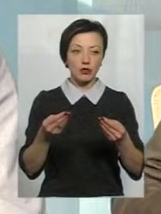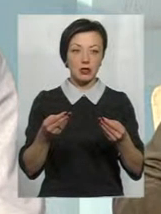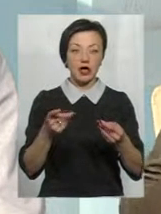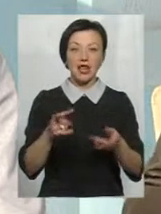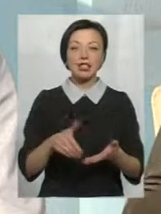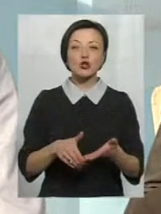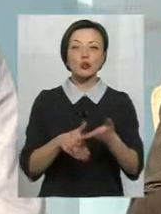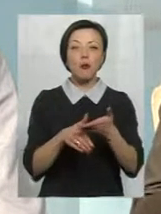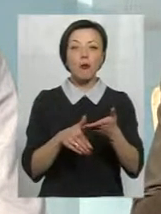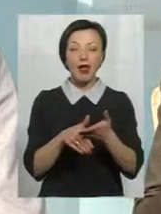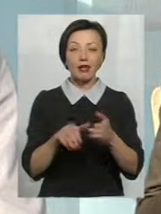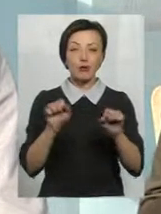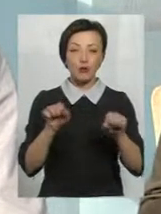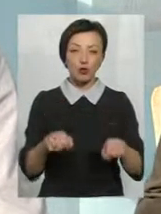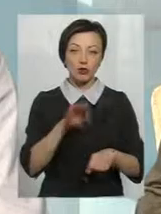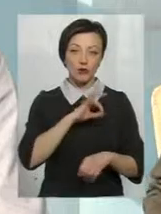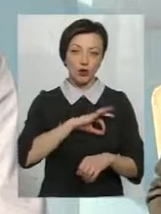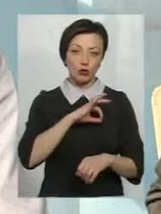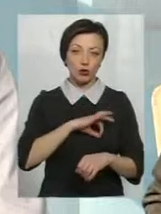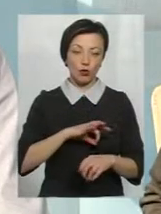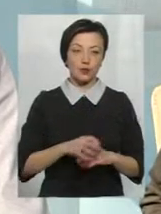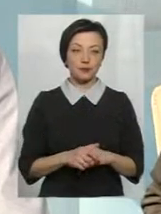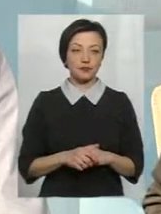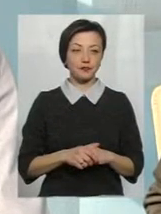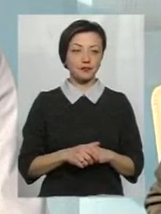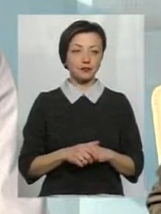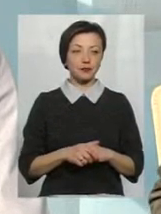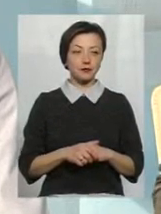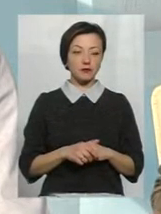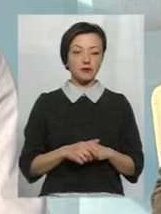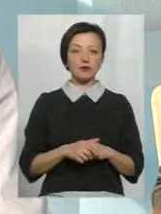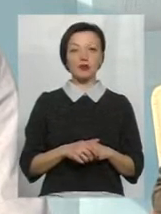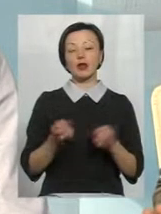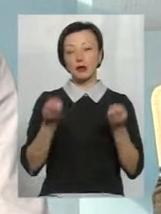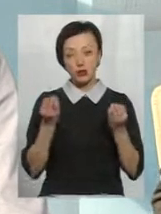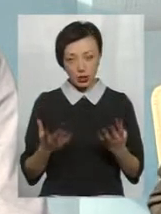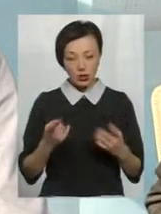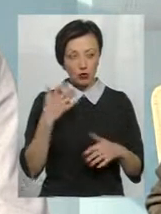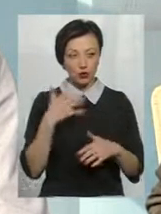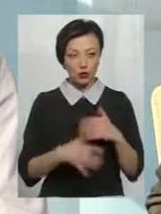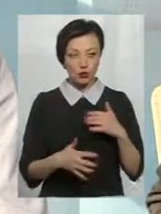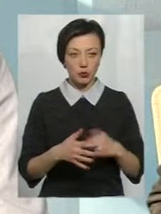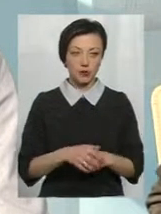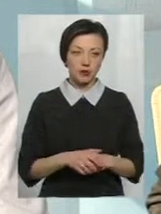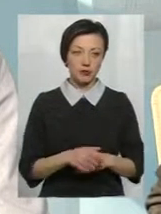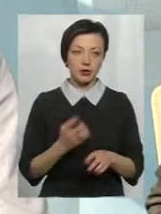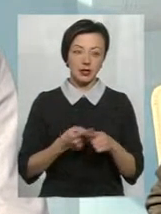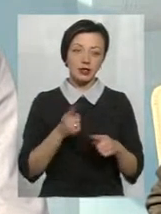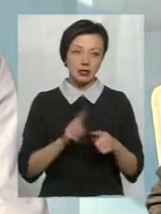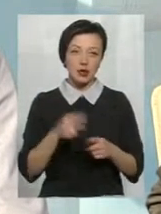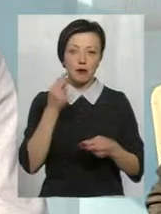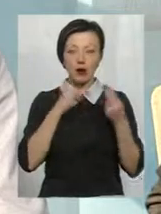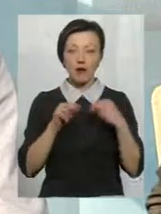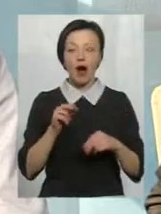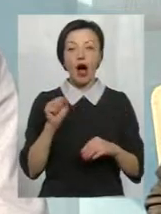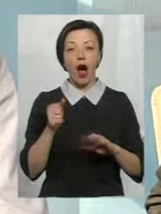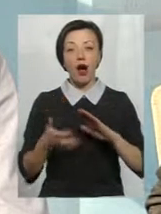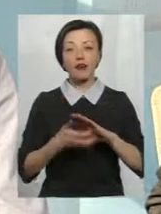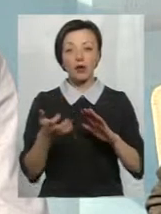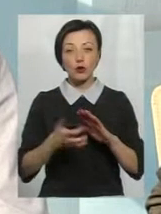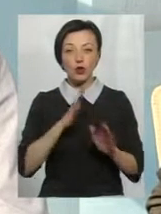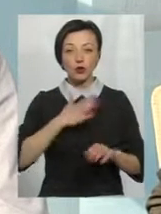інструмент, який вони можуть використовувати. От, він простий і зрозумілий. Це є перевага. Недоліком є,